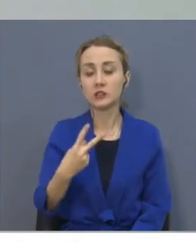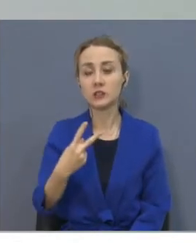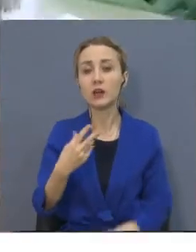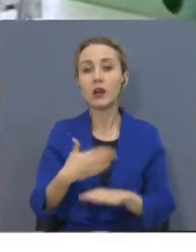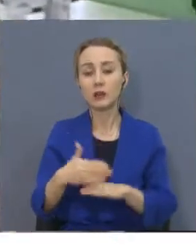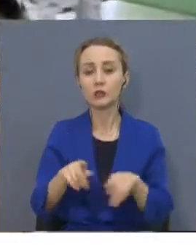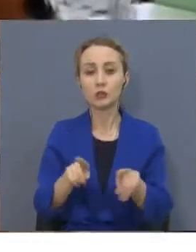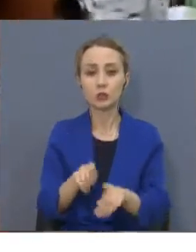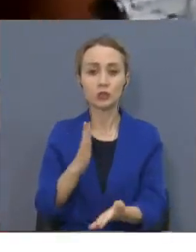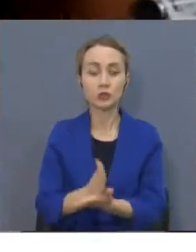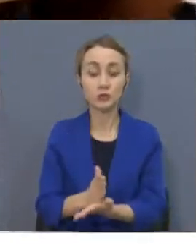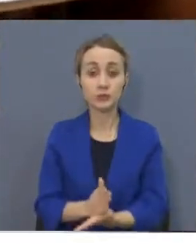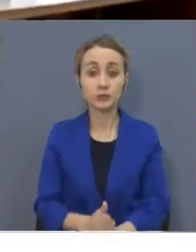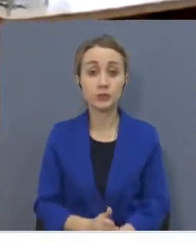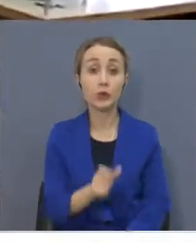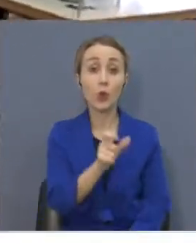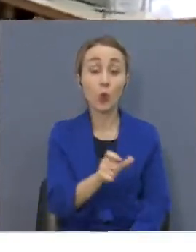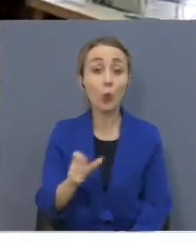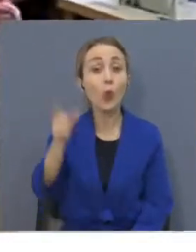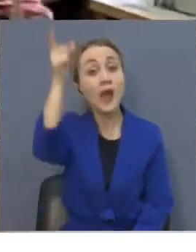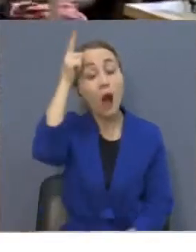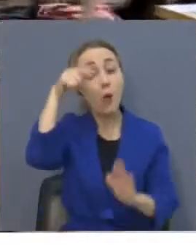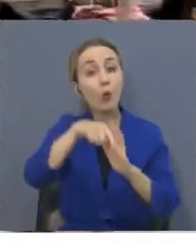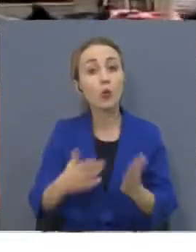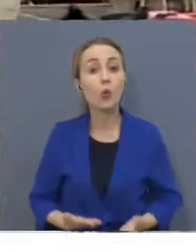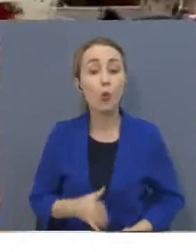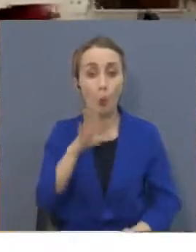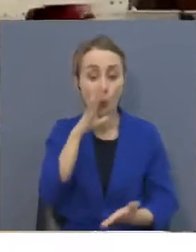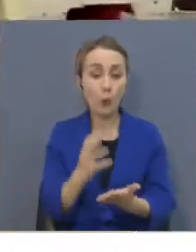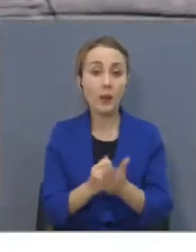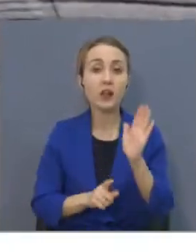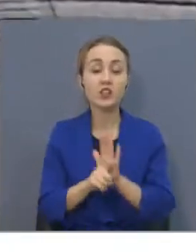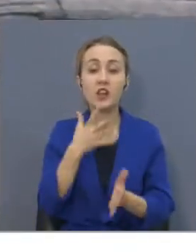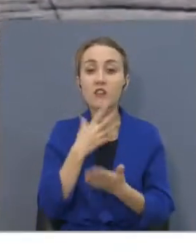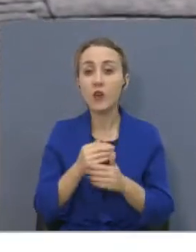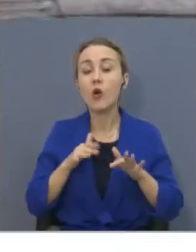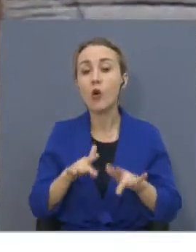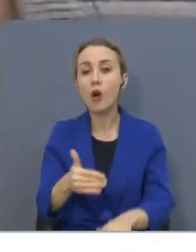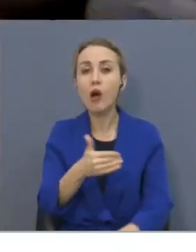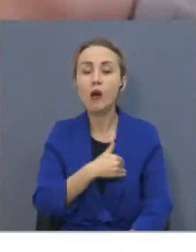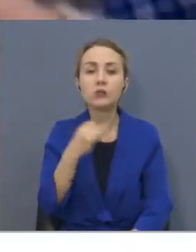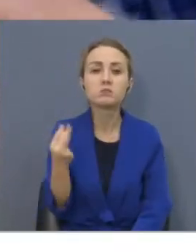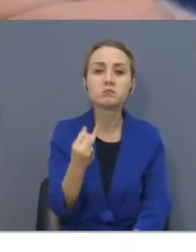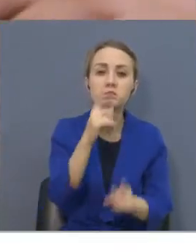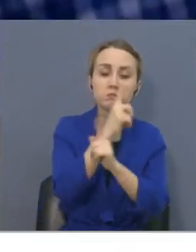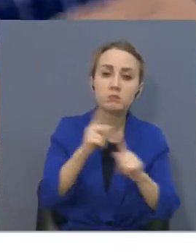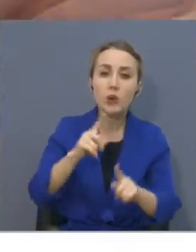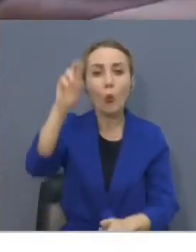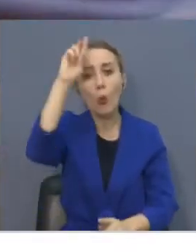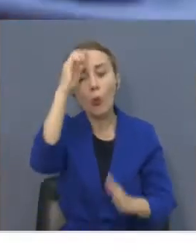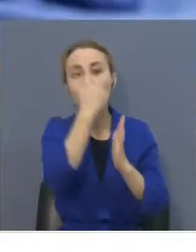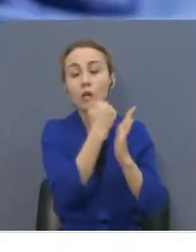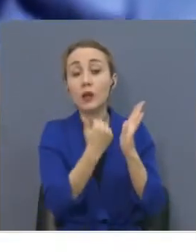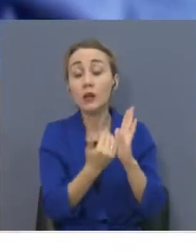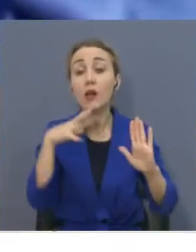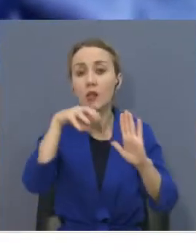прокредитованы. Многие акольцы, которым удалось успешно начать свое дело, уверенно рекомендуют интересоваться различными госпрограммами, ведь